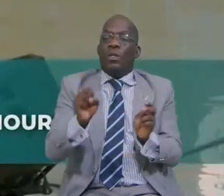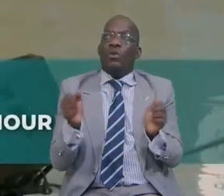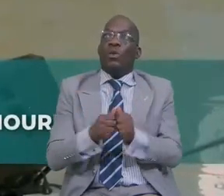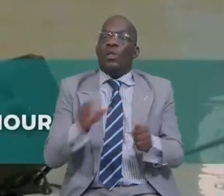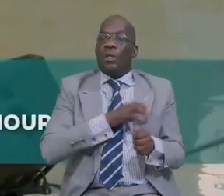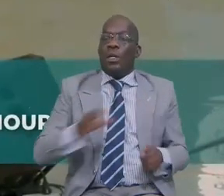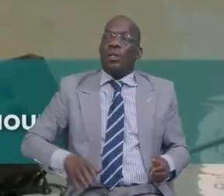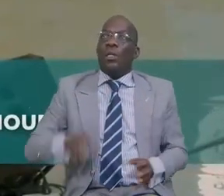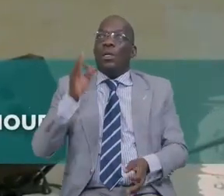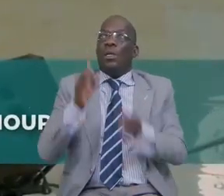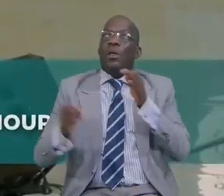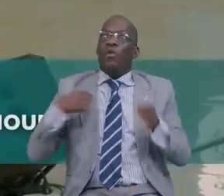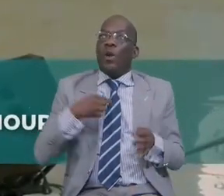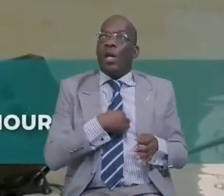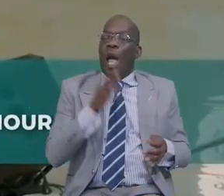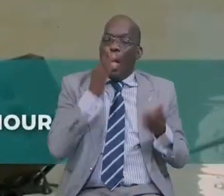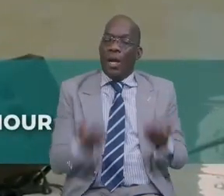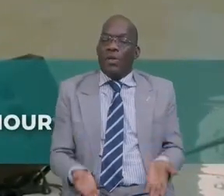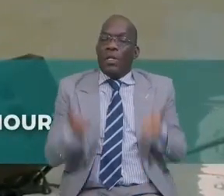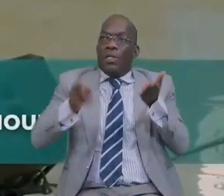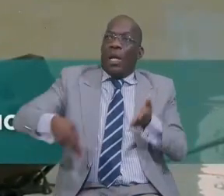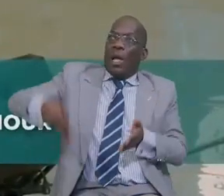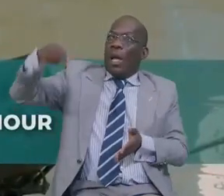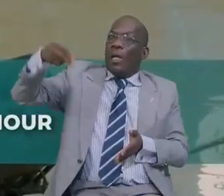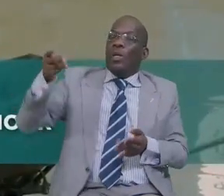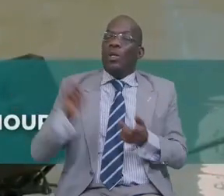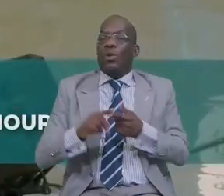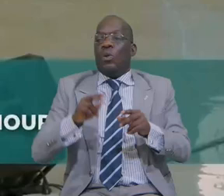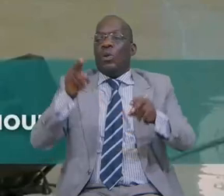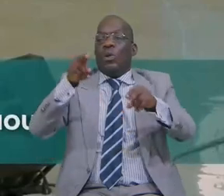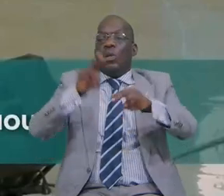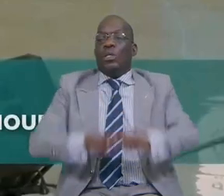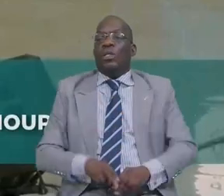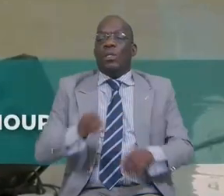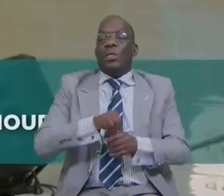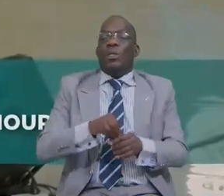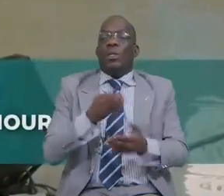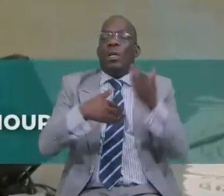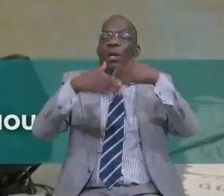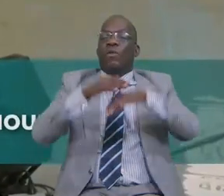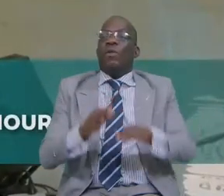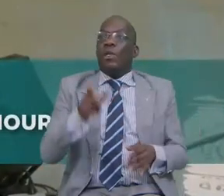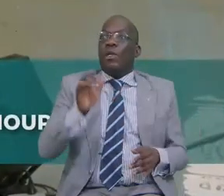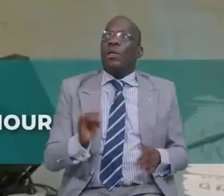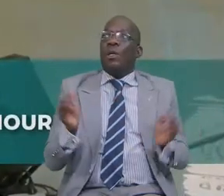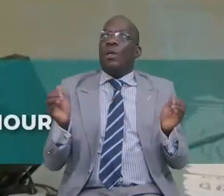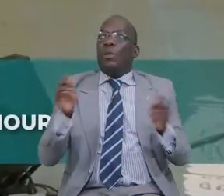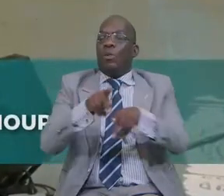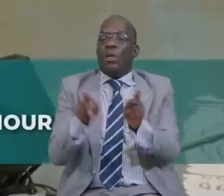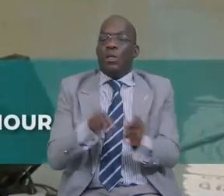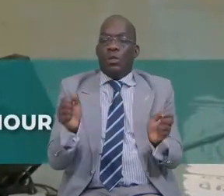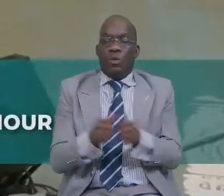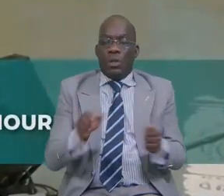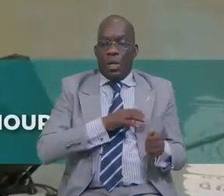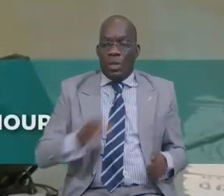Christ. Et si nous sommes si élevés pour nous asseoir dans les lieux célestes avec Christ, nous ne pouvons pas dire, ah, je ne peux pas